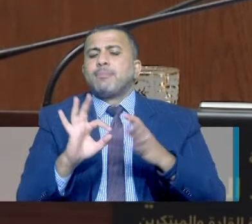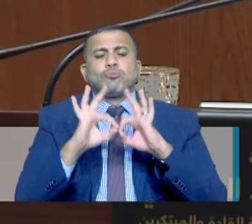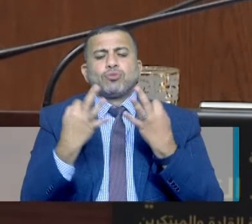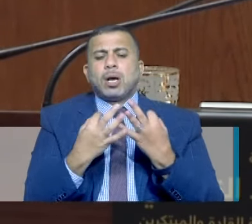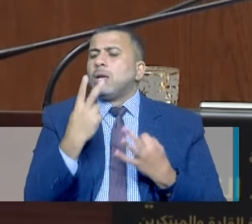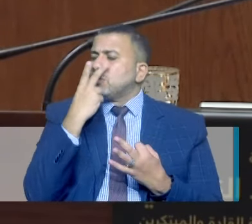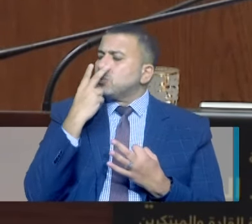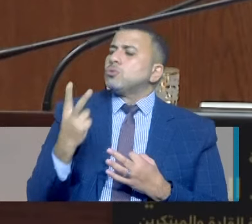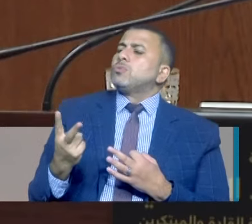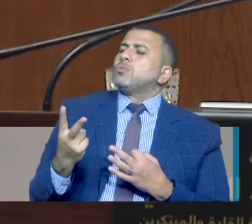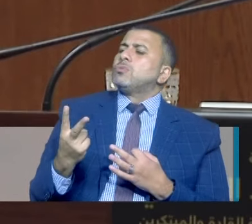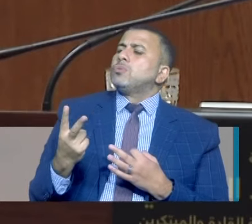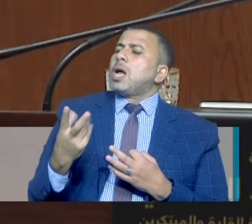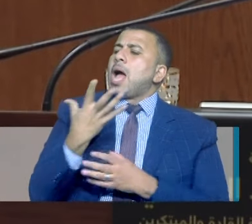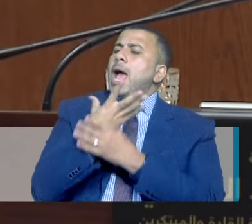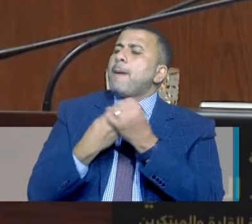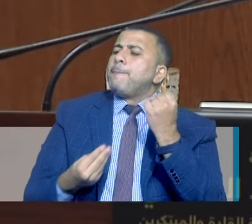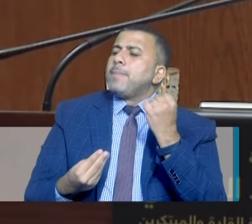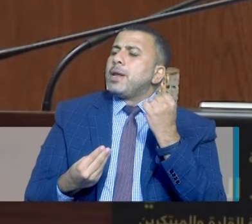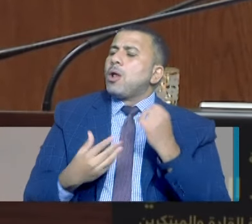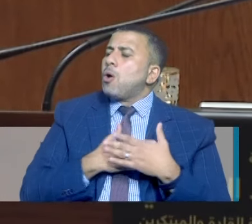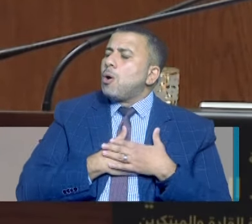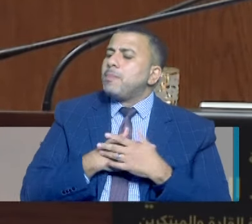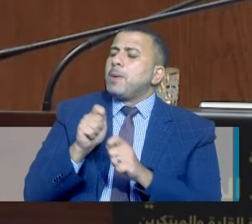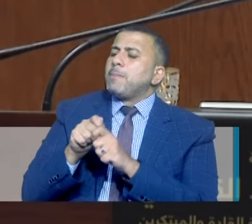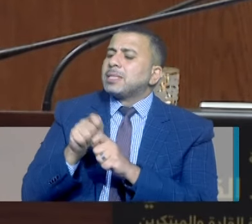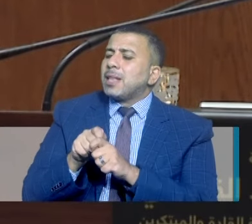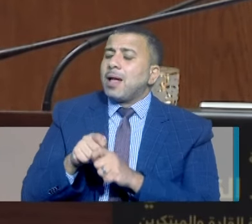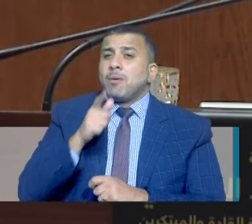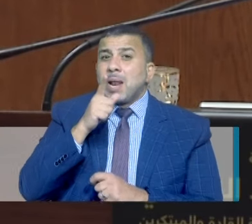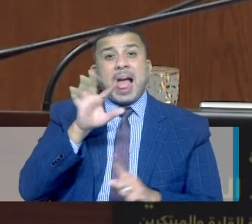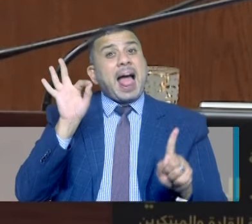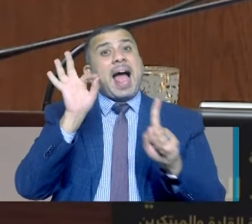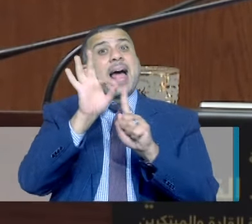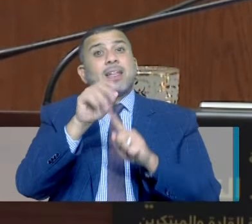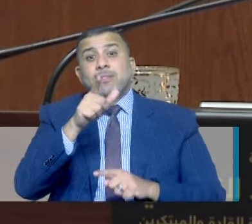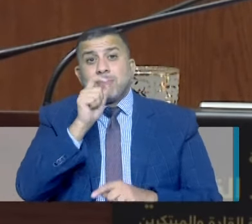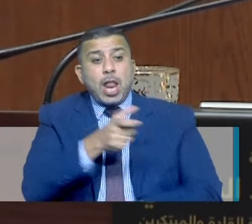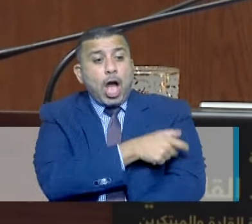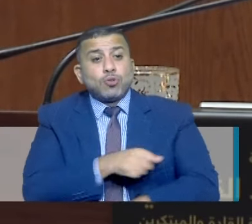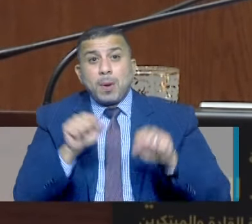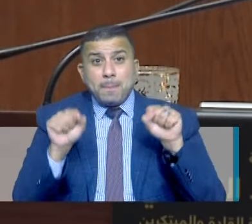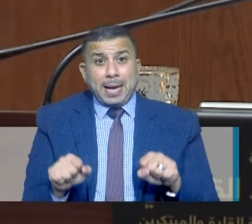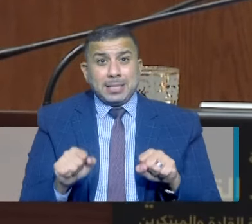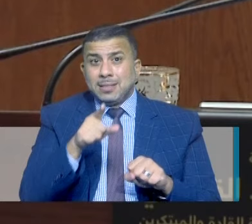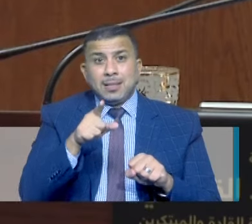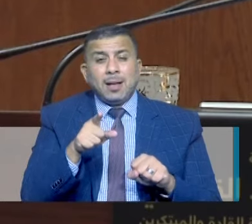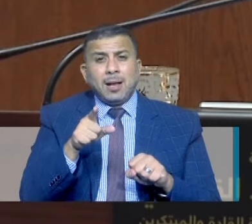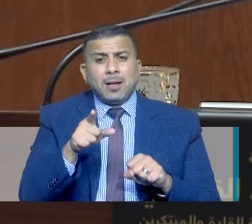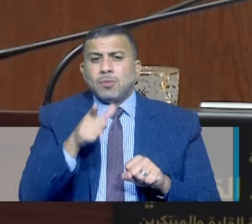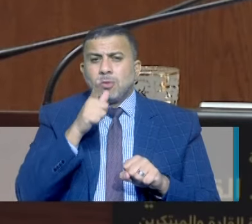إلى الأمور نظرة الابن البار المصلح، ولا تجعلوا هدفكم الأسمى من عضويتكم في هذا